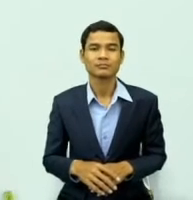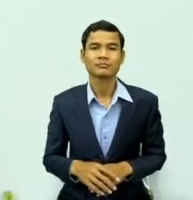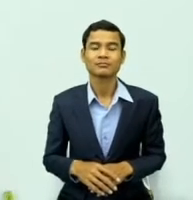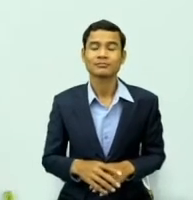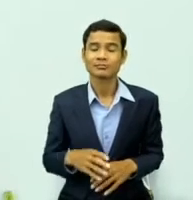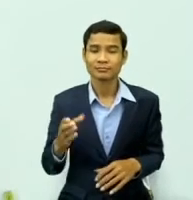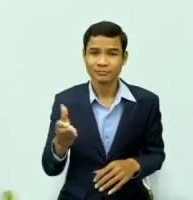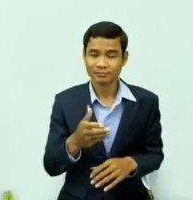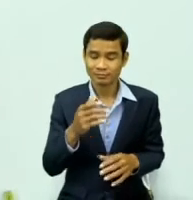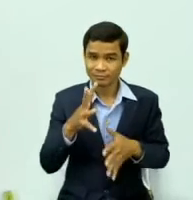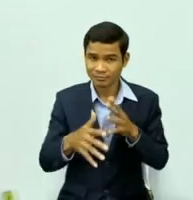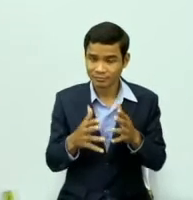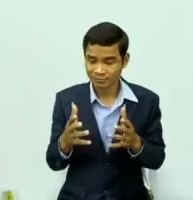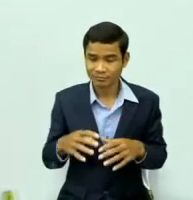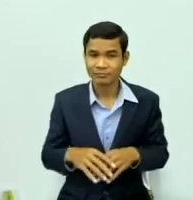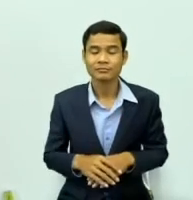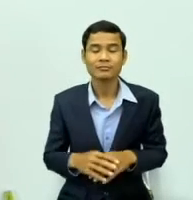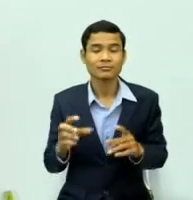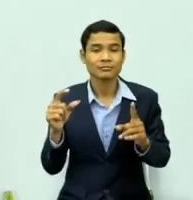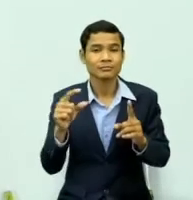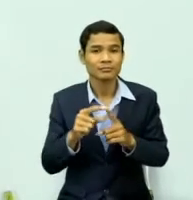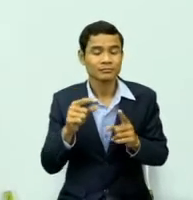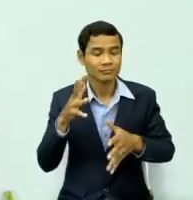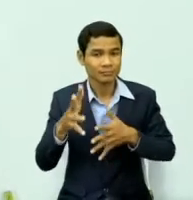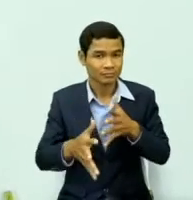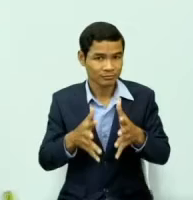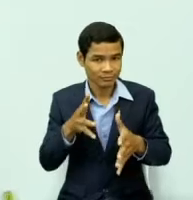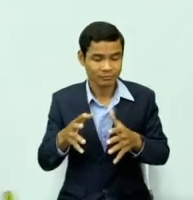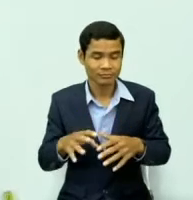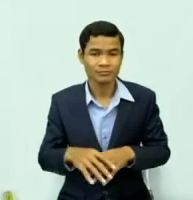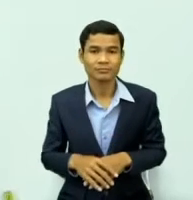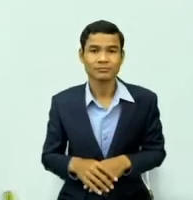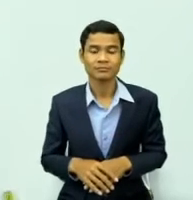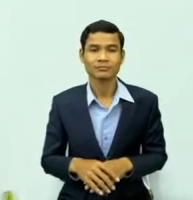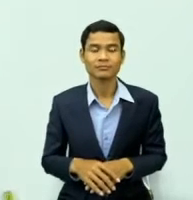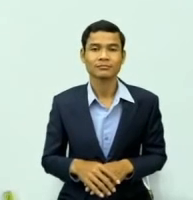chăm sóc này cụ án bị ní dân an thá